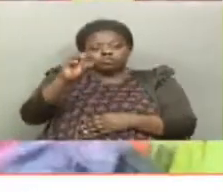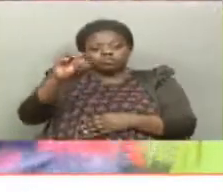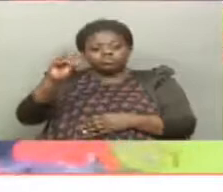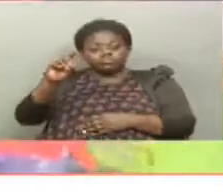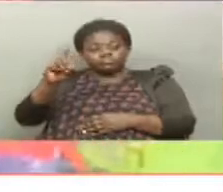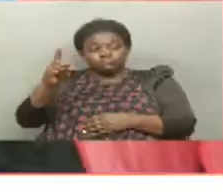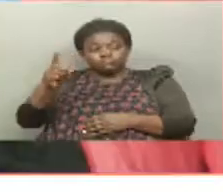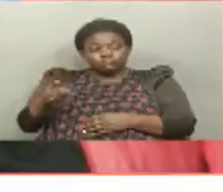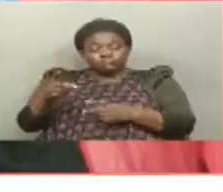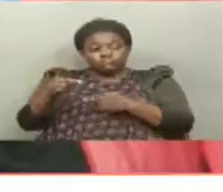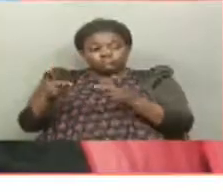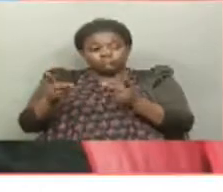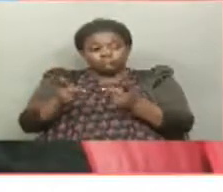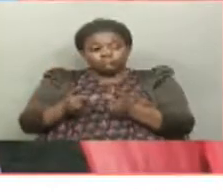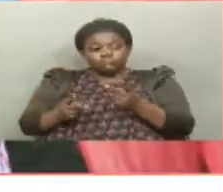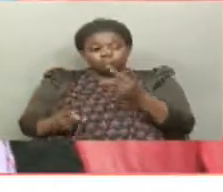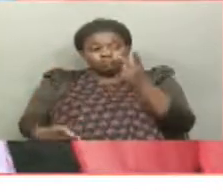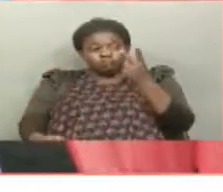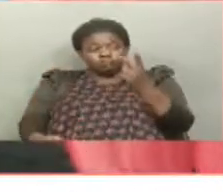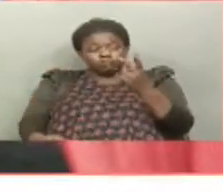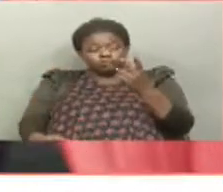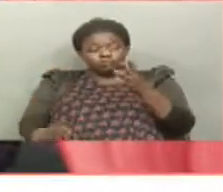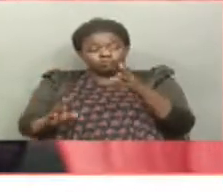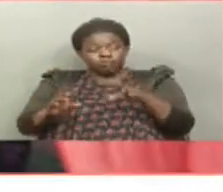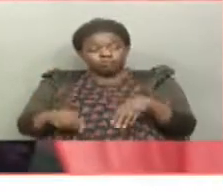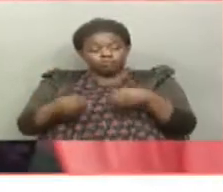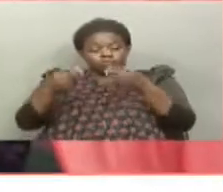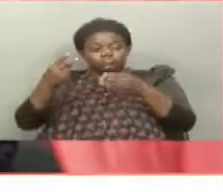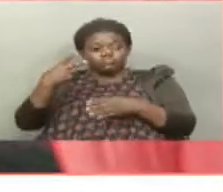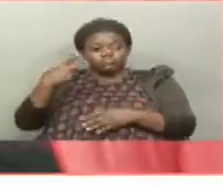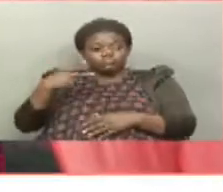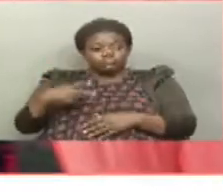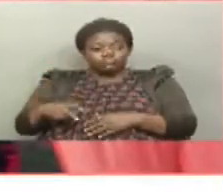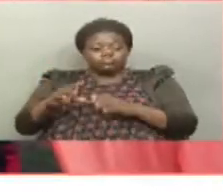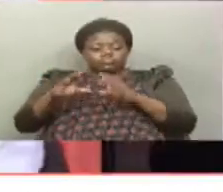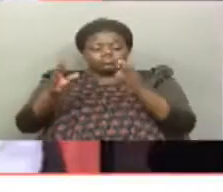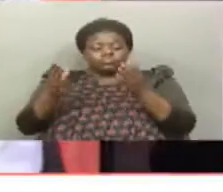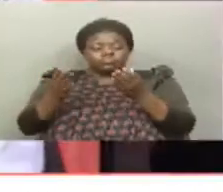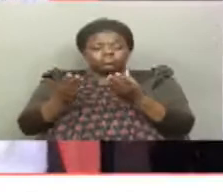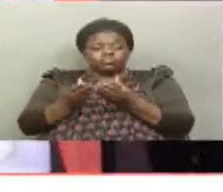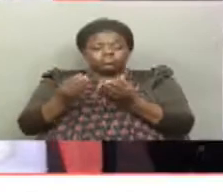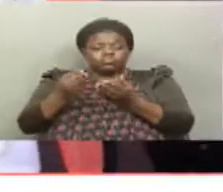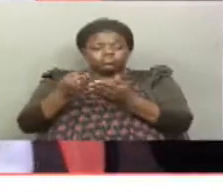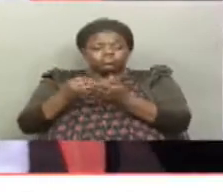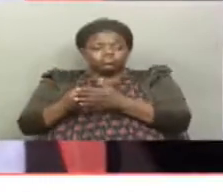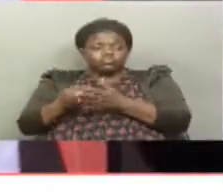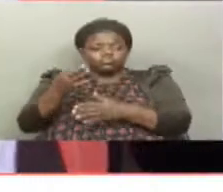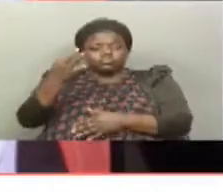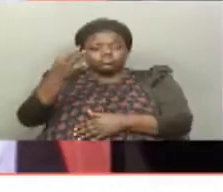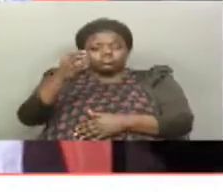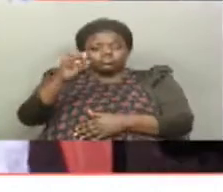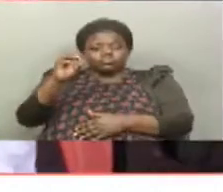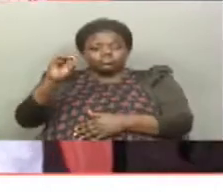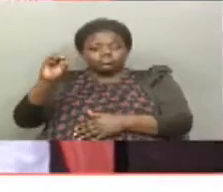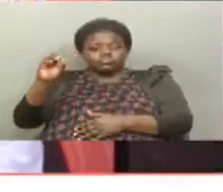ekyokubiri. Abanna Bingo Trinity FC baweereddwa seti y'omujoozi omupiira n'ensimbi emitwalo 3.